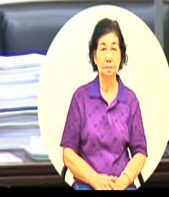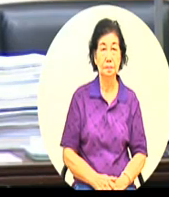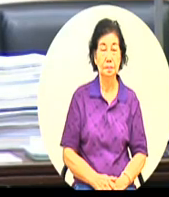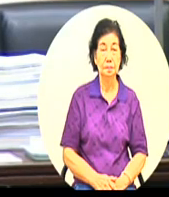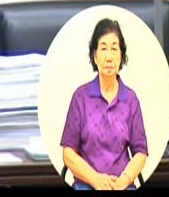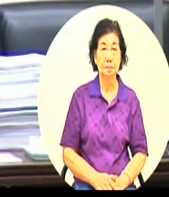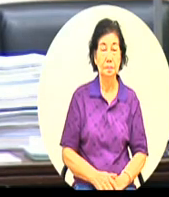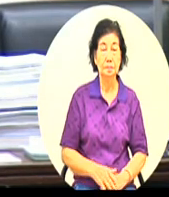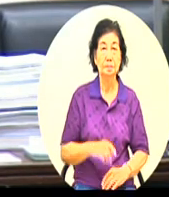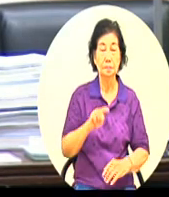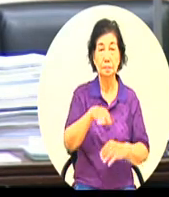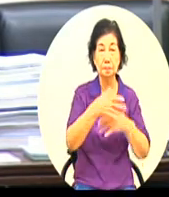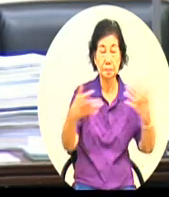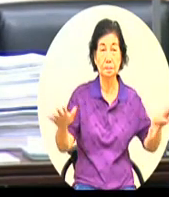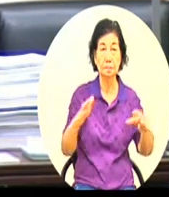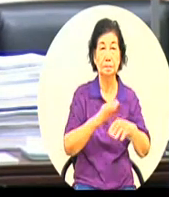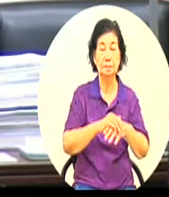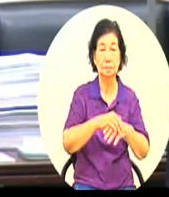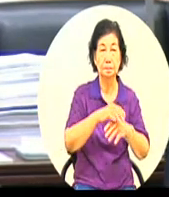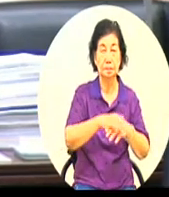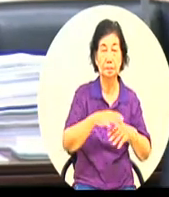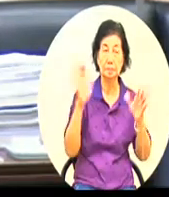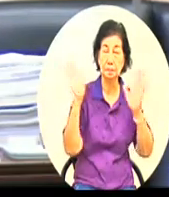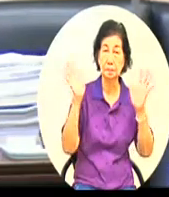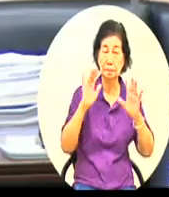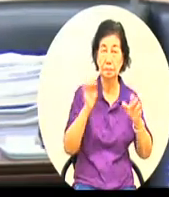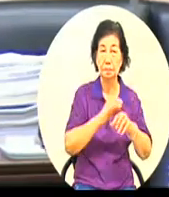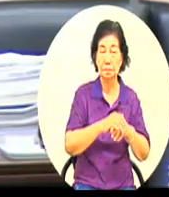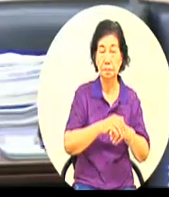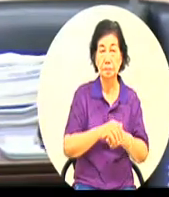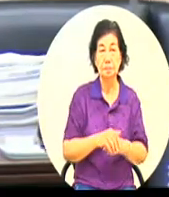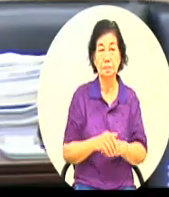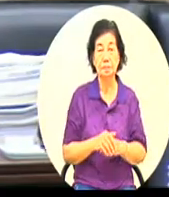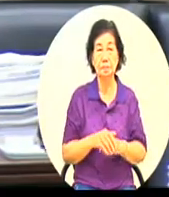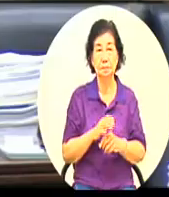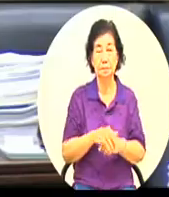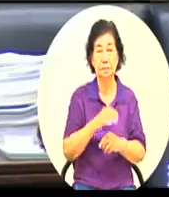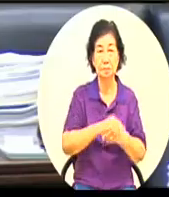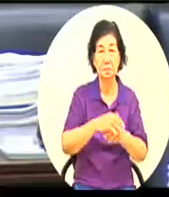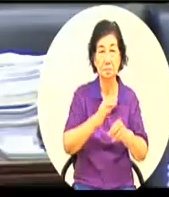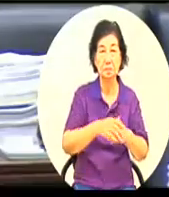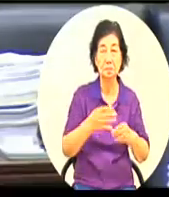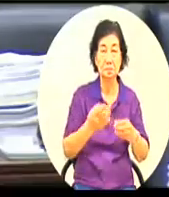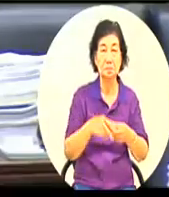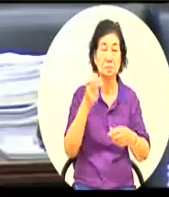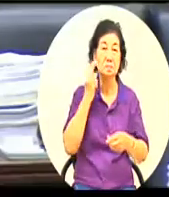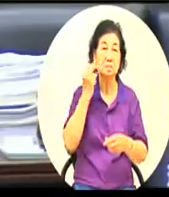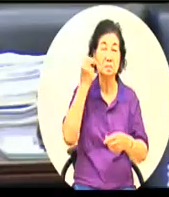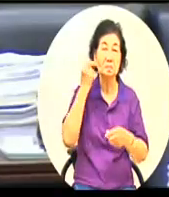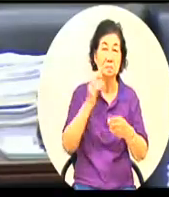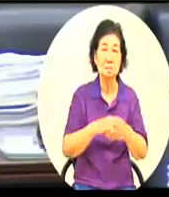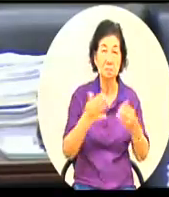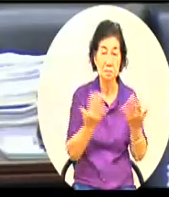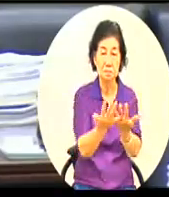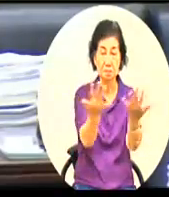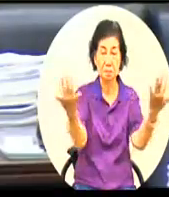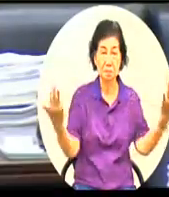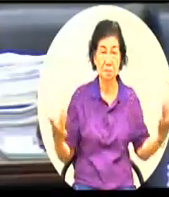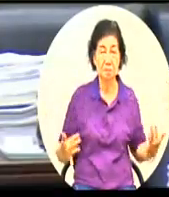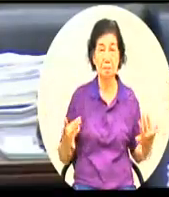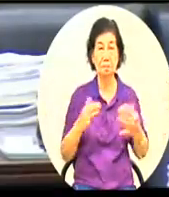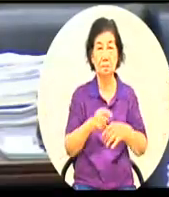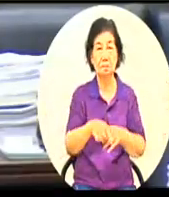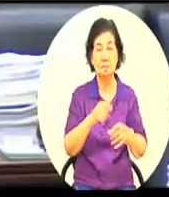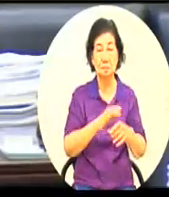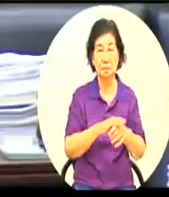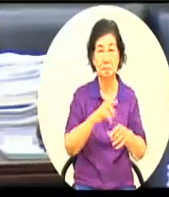常多都是锋利的蛇龙，而且这次出动的蛇这个巨马上面呢都有这样子锋利的铁丝网，还有呢这个具